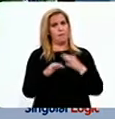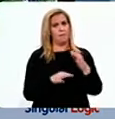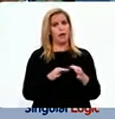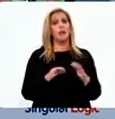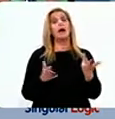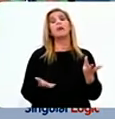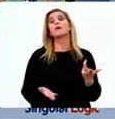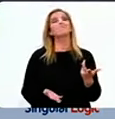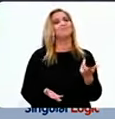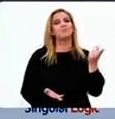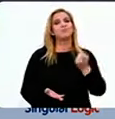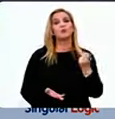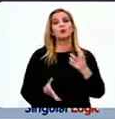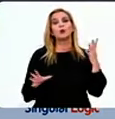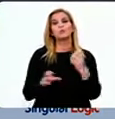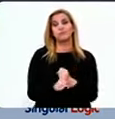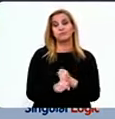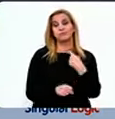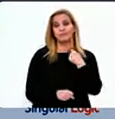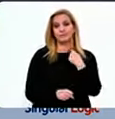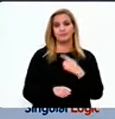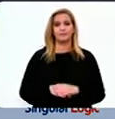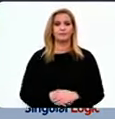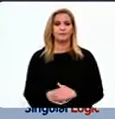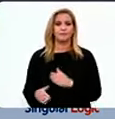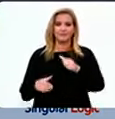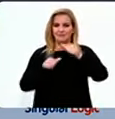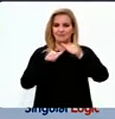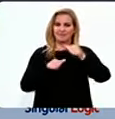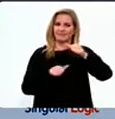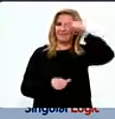αποτελέσματα? Στα ποσοστά δεν φαίνεται κάτι. Κύριε Μπογδάνο, αναφέρομαι και θέλω το σχόλιο σας και για τα αποτελέσματα.